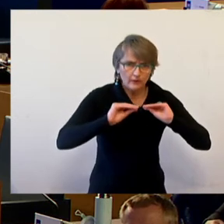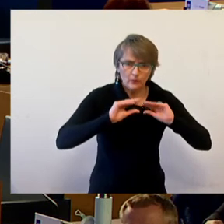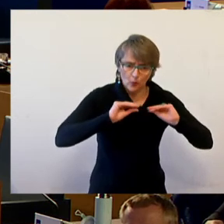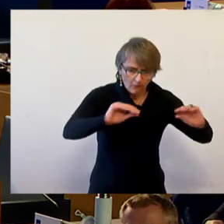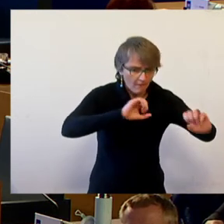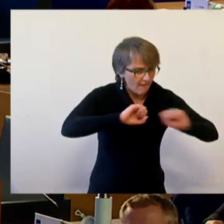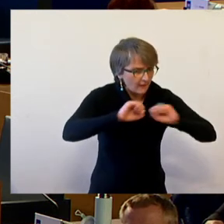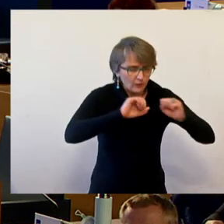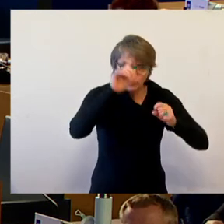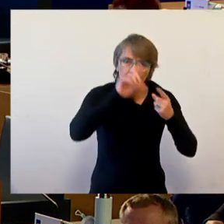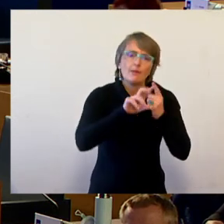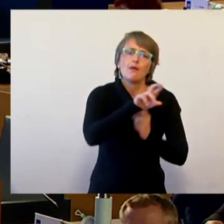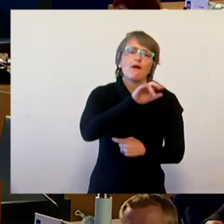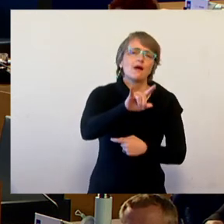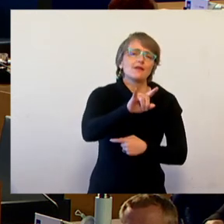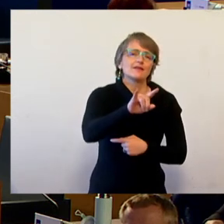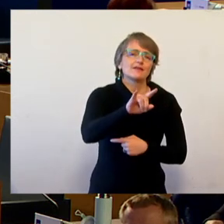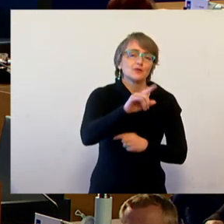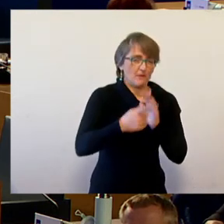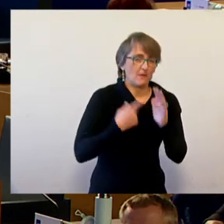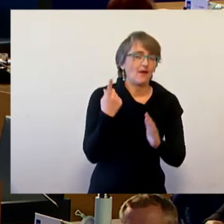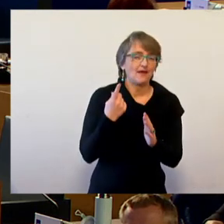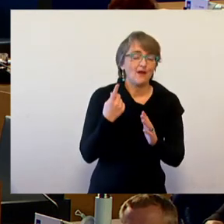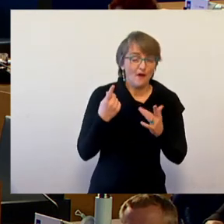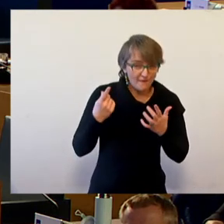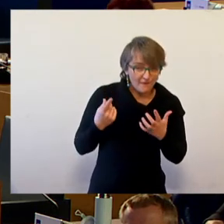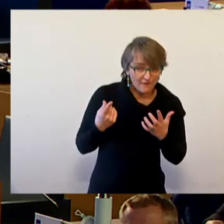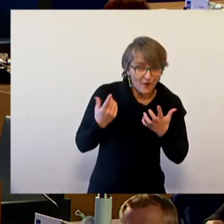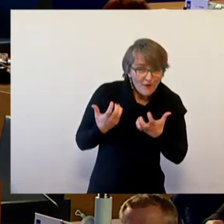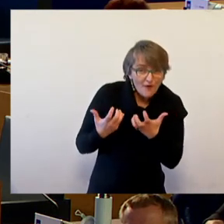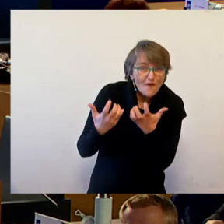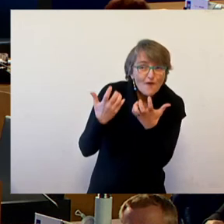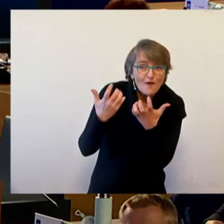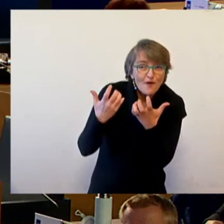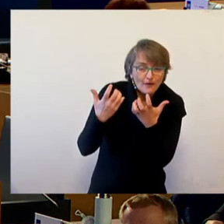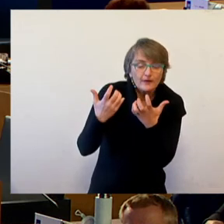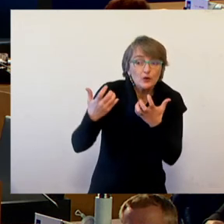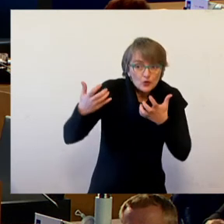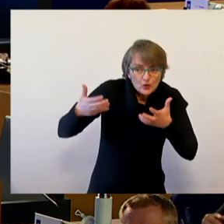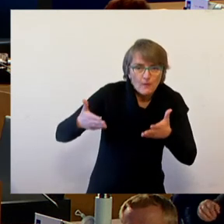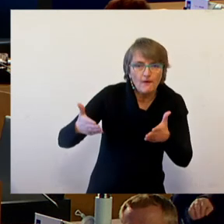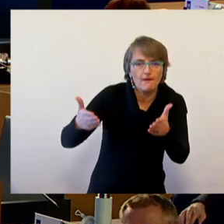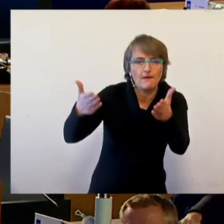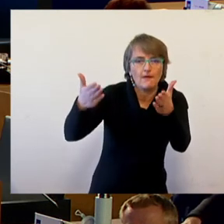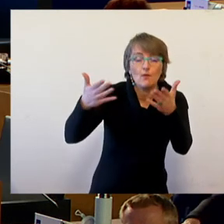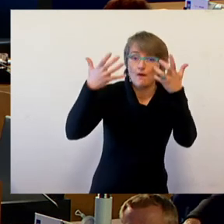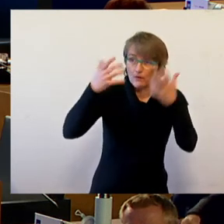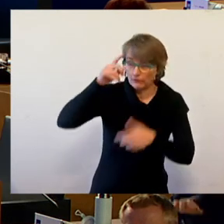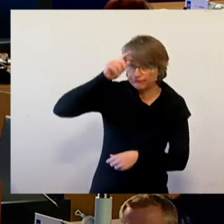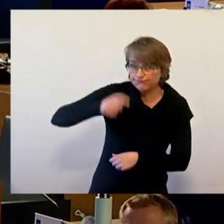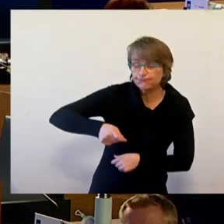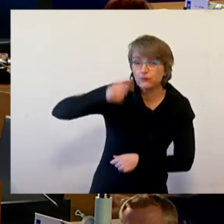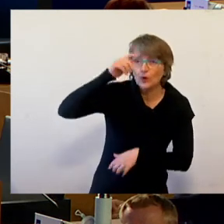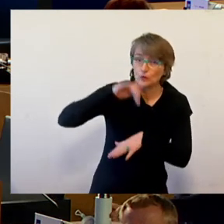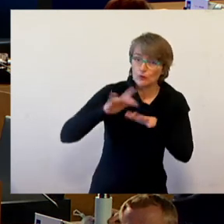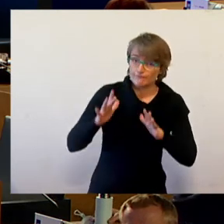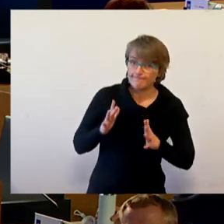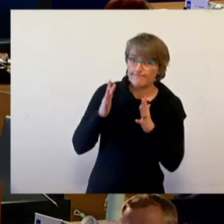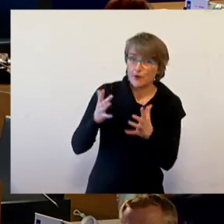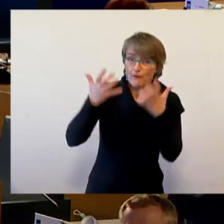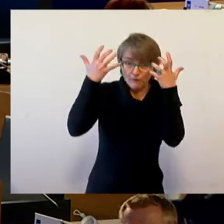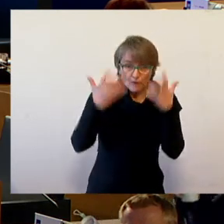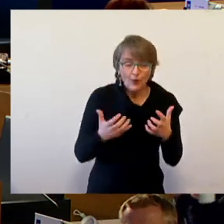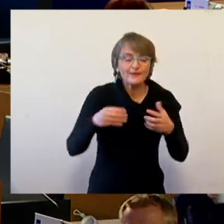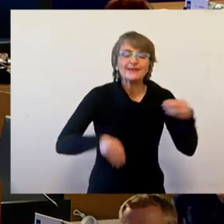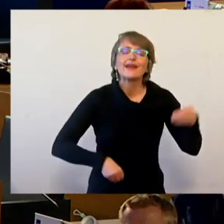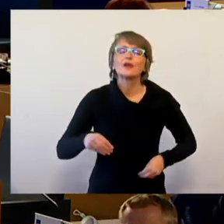Là où il y a une volonté, il y a un chemin. Je tiens à saluer l'engagement pris et tenu d'avoir des femmes au niveau de la